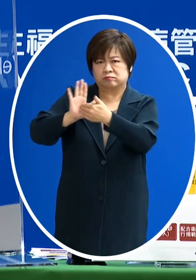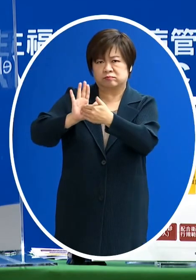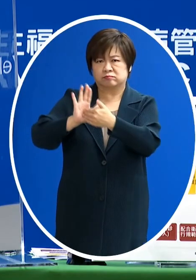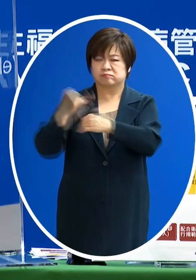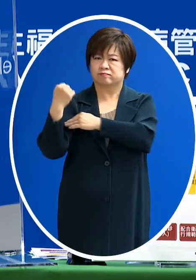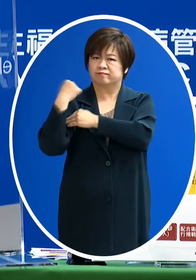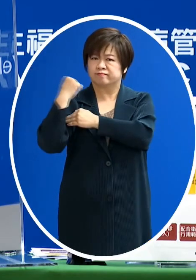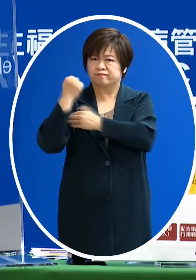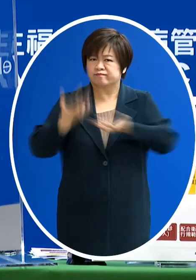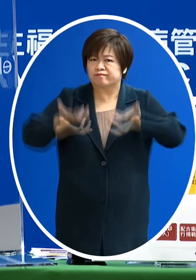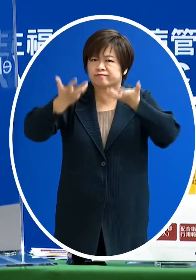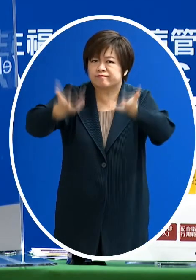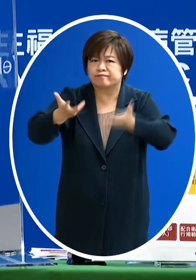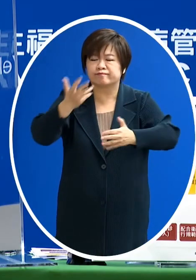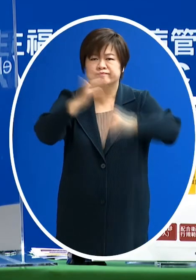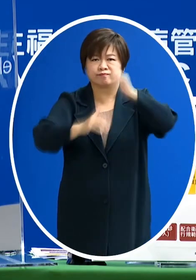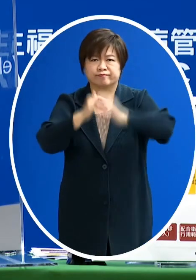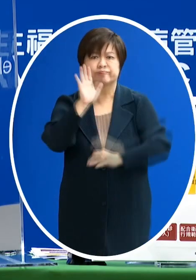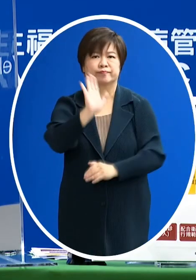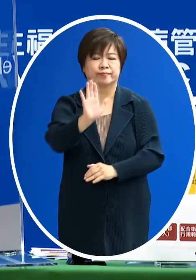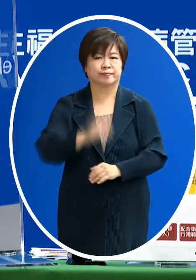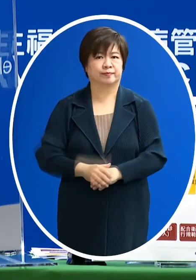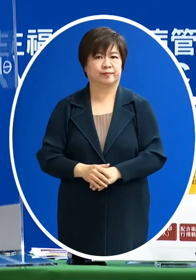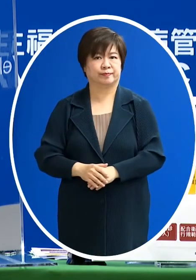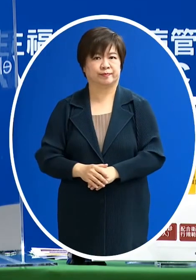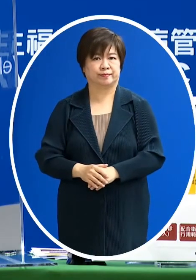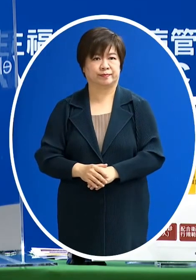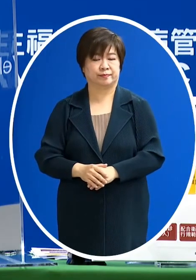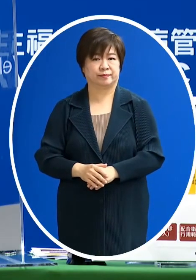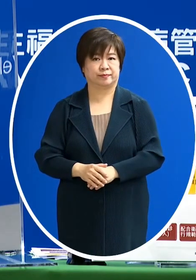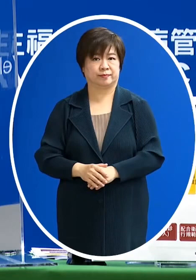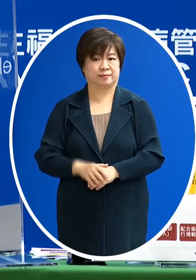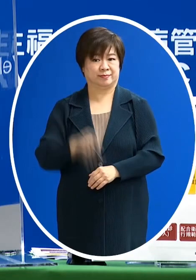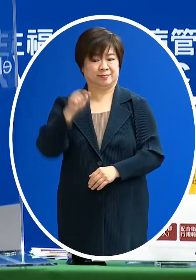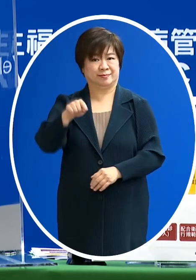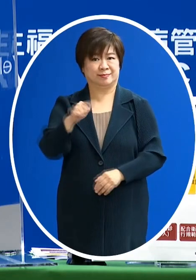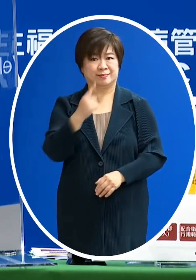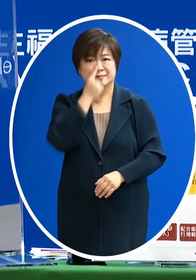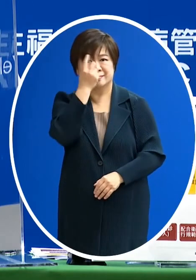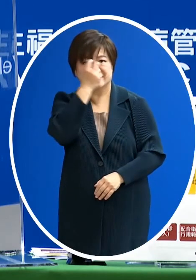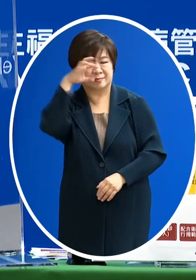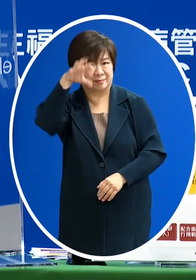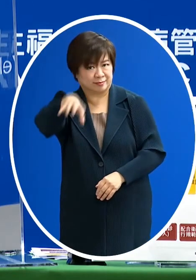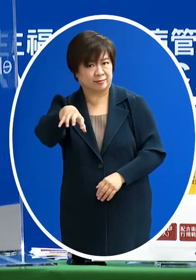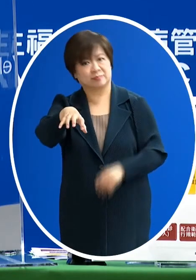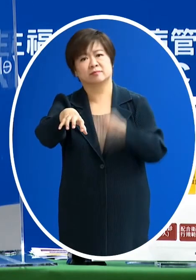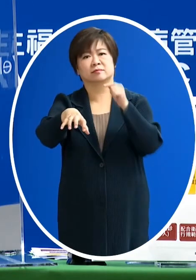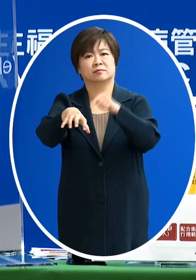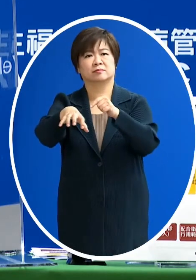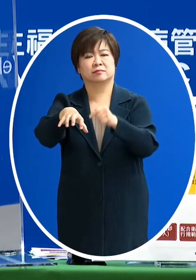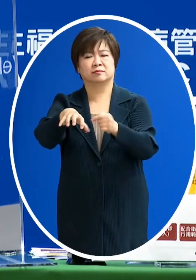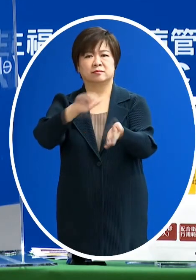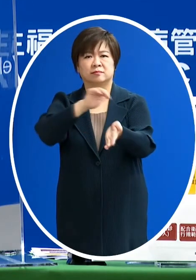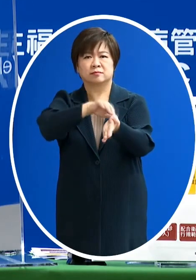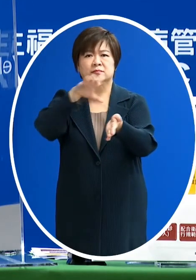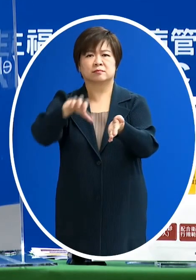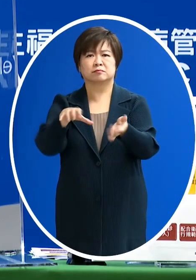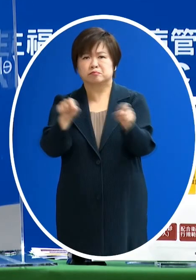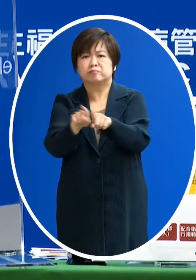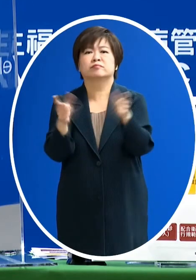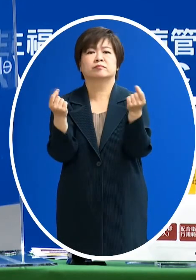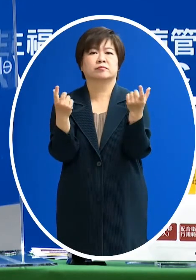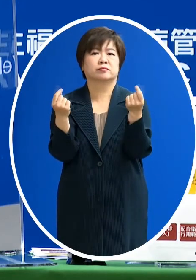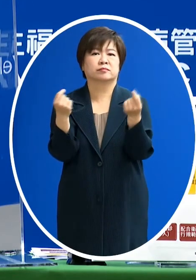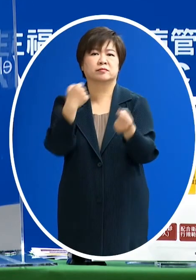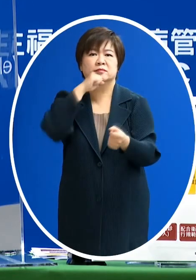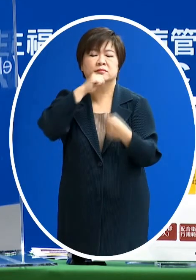很大的一个贡献。那至于呢，在采检的地方是视同我们的医疗机构。台湾